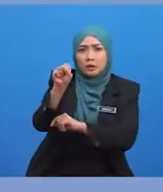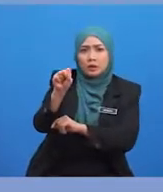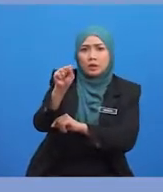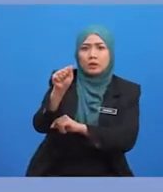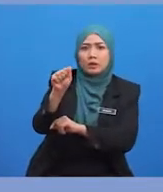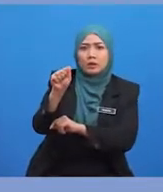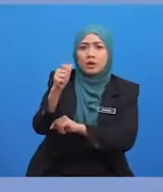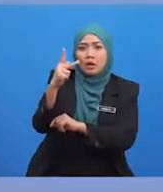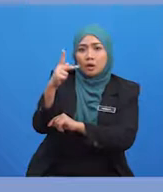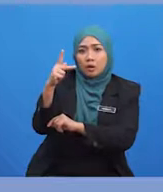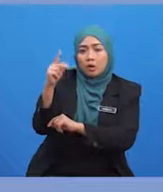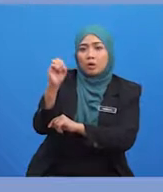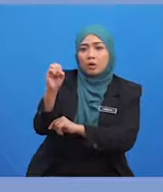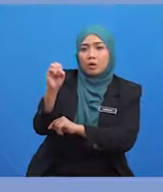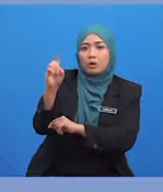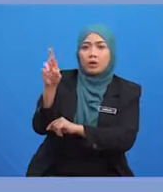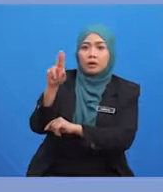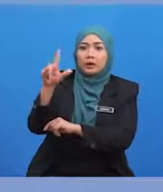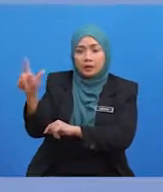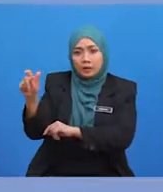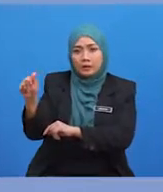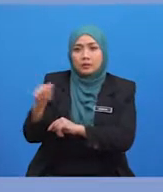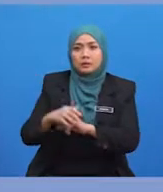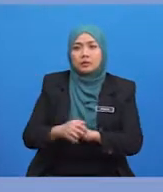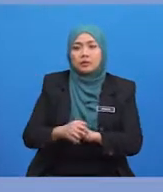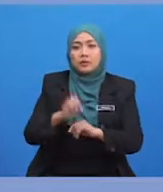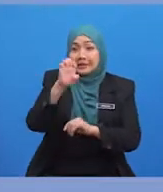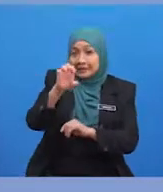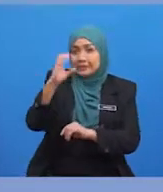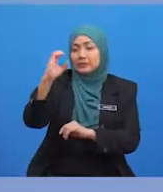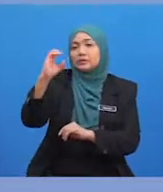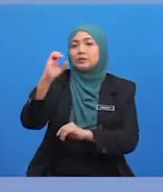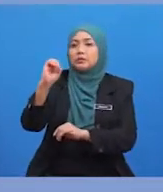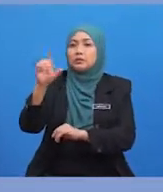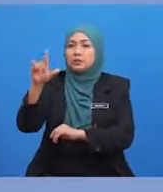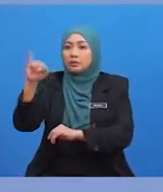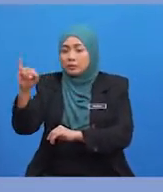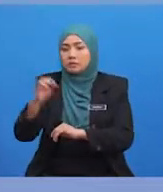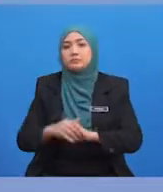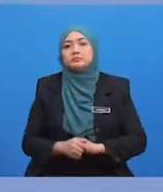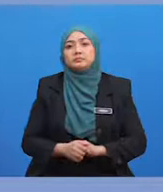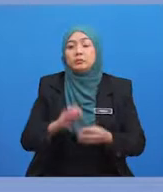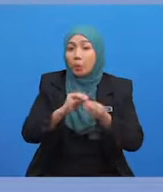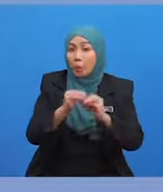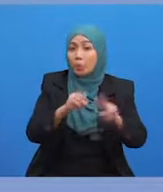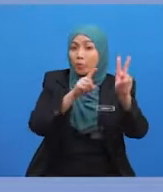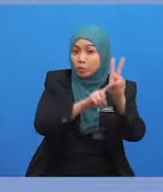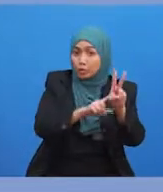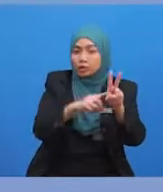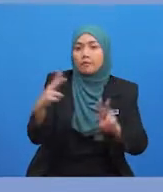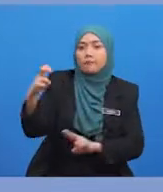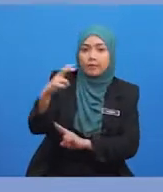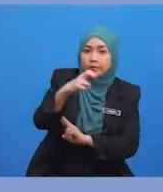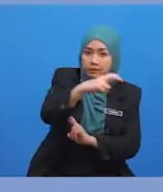lain. Virus hanya boleh dilihat di bawah mikroskop elektron. Contoh